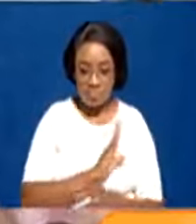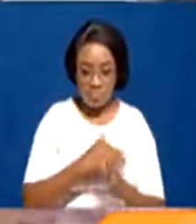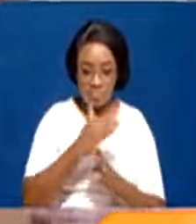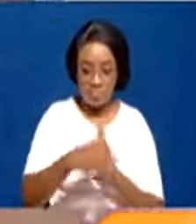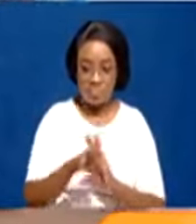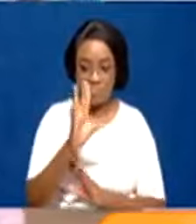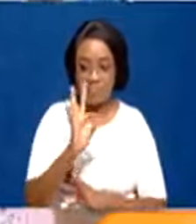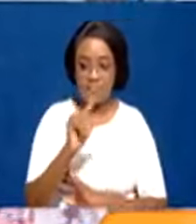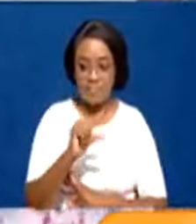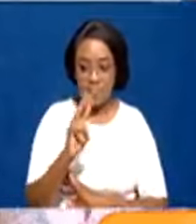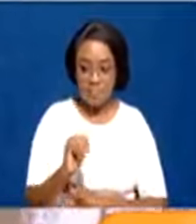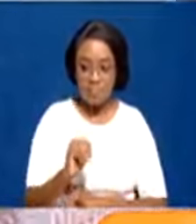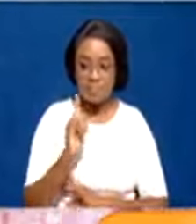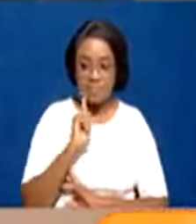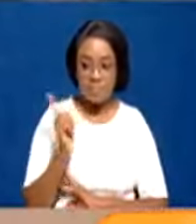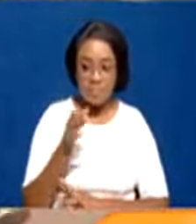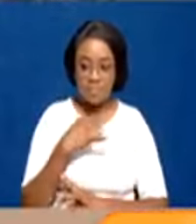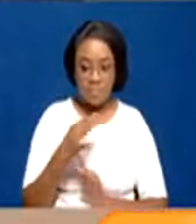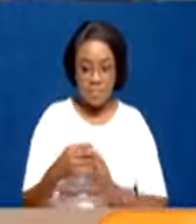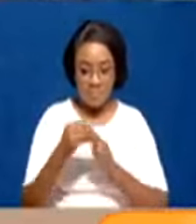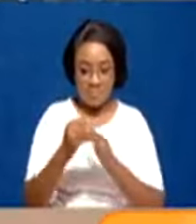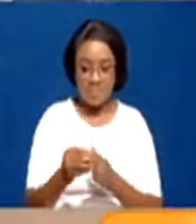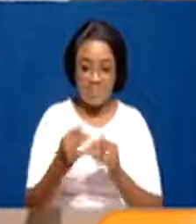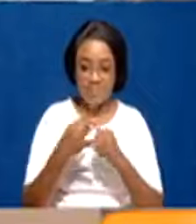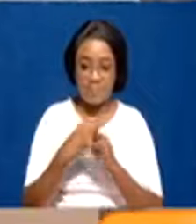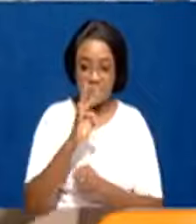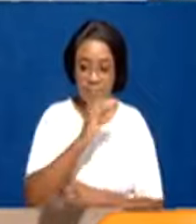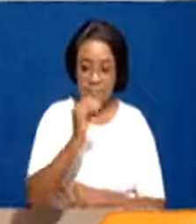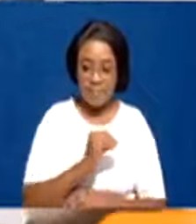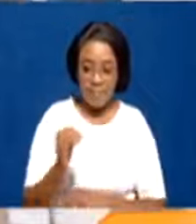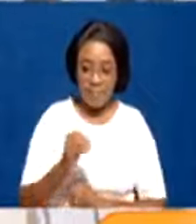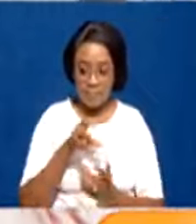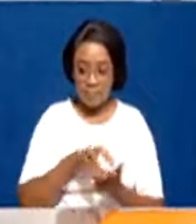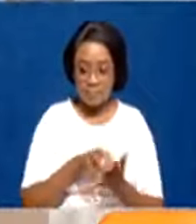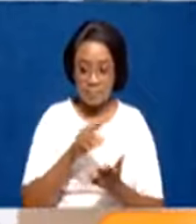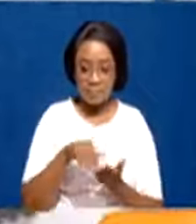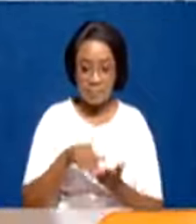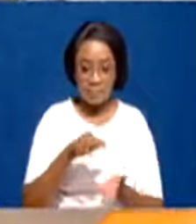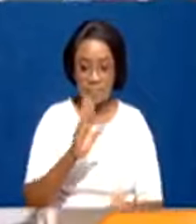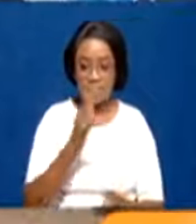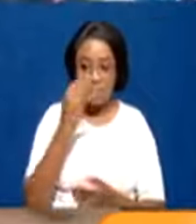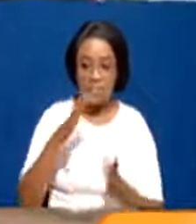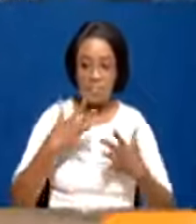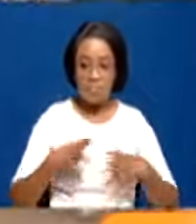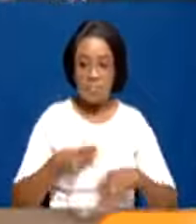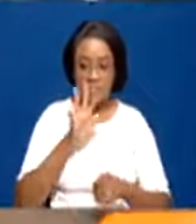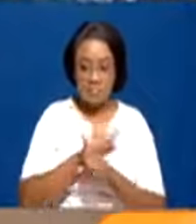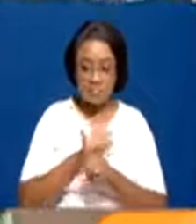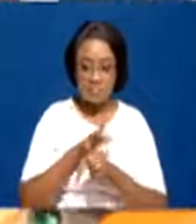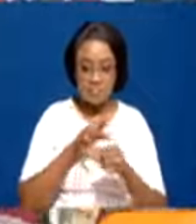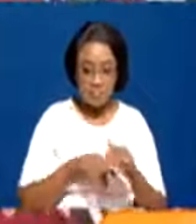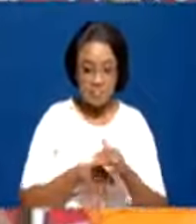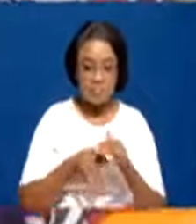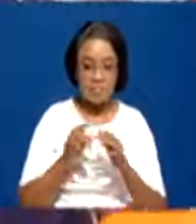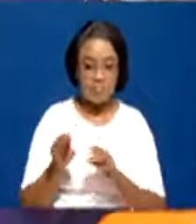hiyo imebainika kuongoza kwa asilimia 83 ya visa vya ukeketaji kutokana na wakazi kuingia taifa jirani la